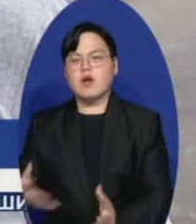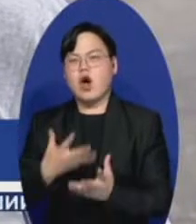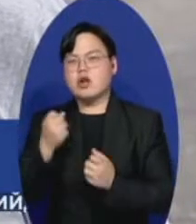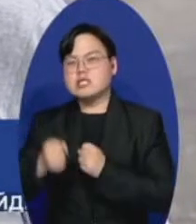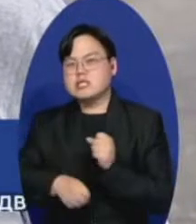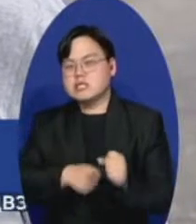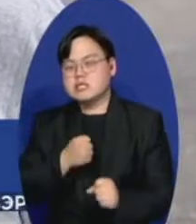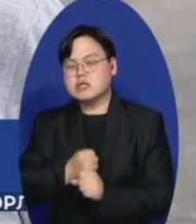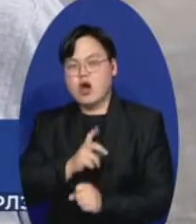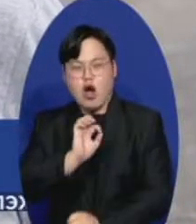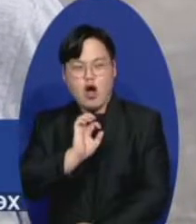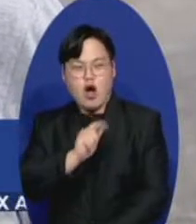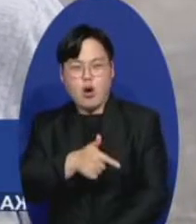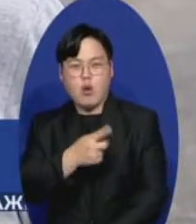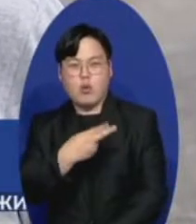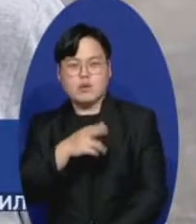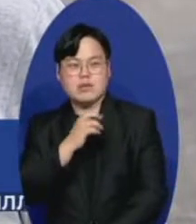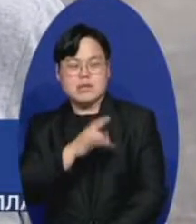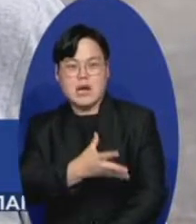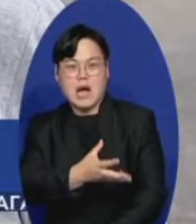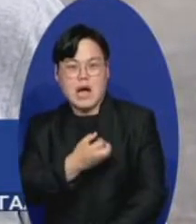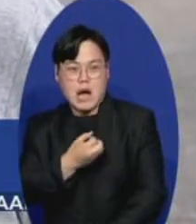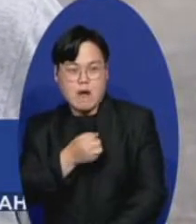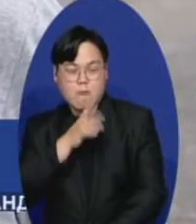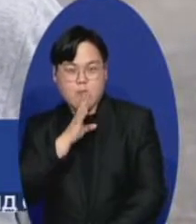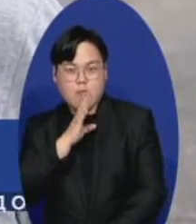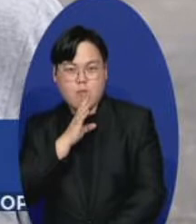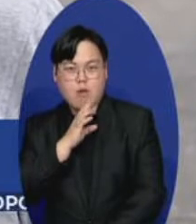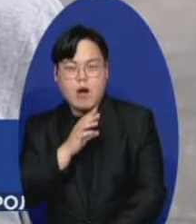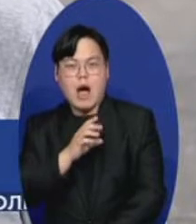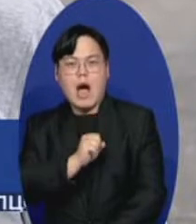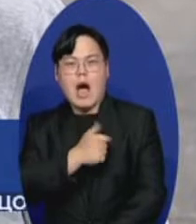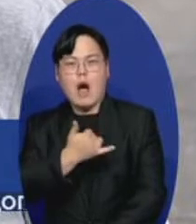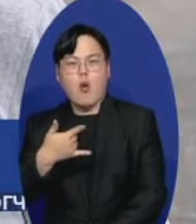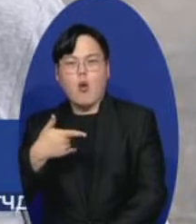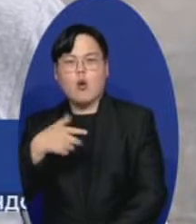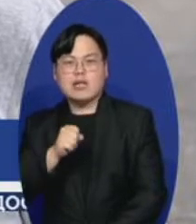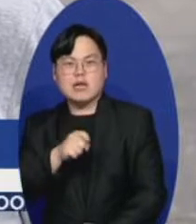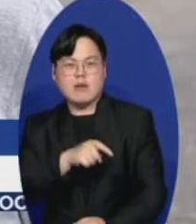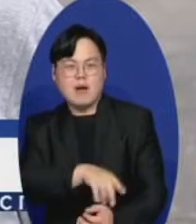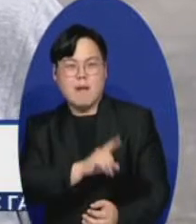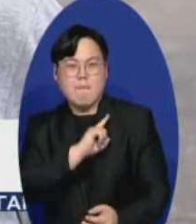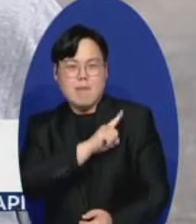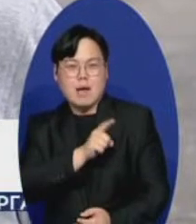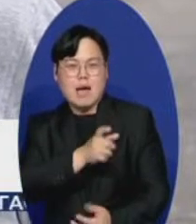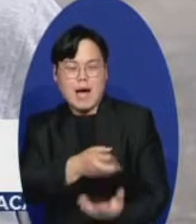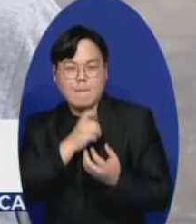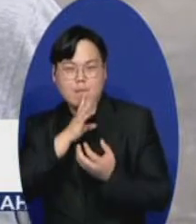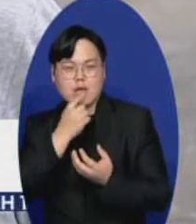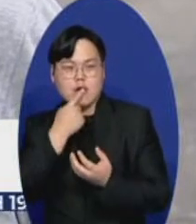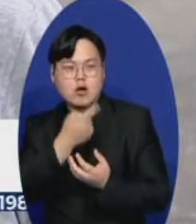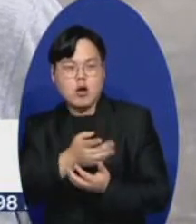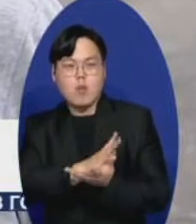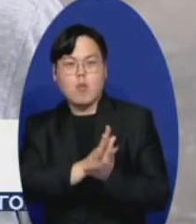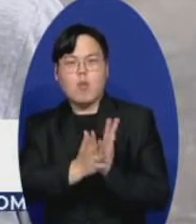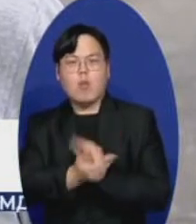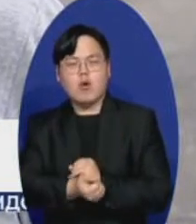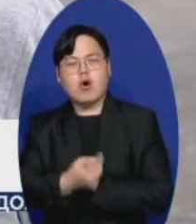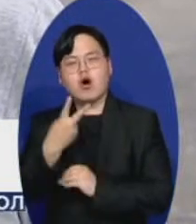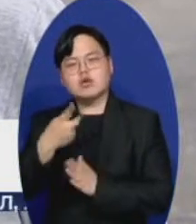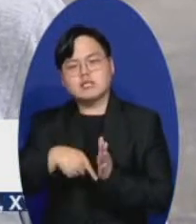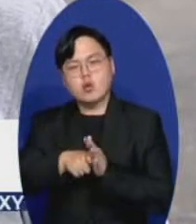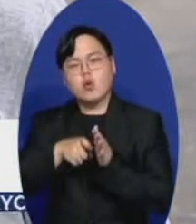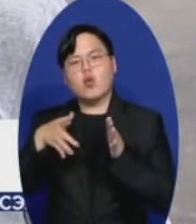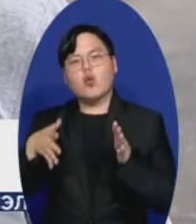ядуу хаягдл хүдрээ чинь бүр тэгвэл агуулга өндөртөг нь бид нар ахаа үлээ агуулга багтаа хүдрээ авъя гэж хэлэхэд өнөөдөр тэргээ шийдэж чадахгүй тууз мэднэ гэдэг.